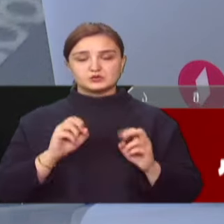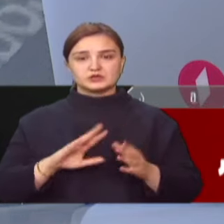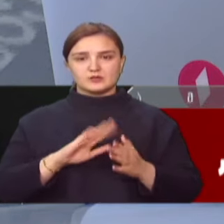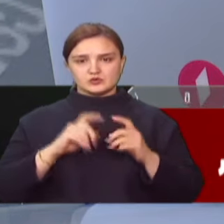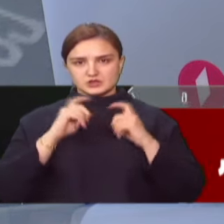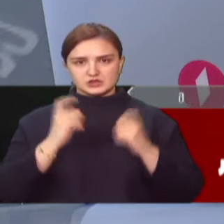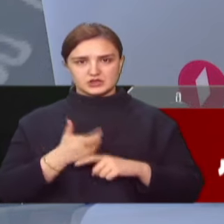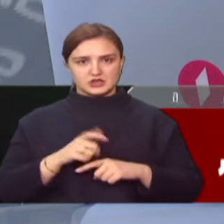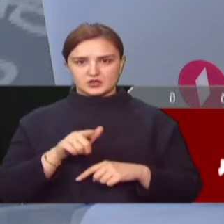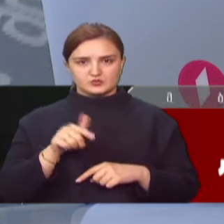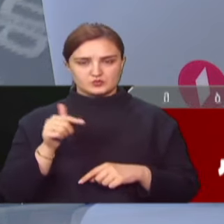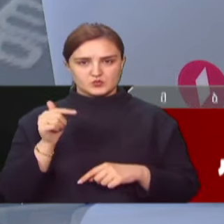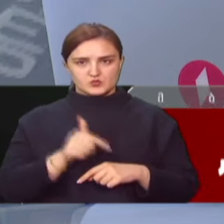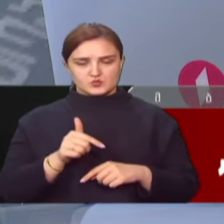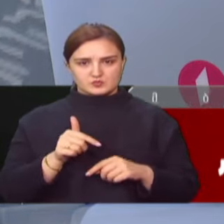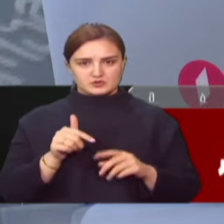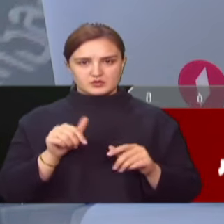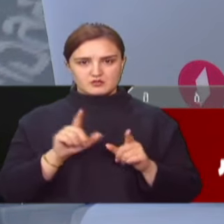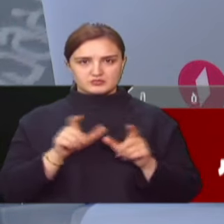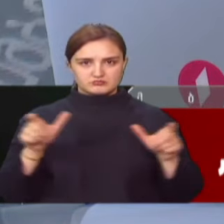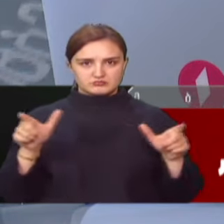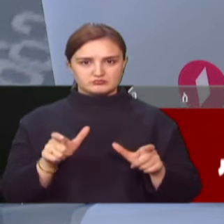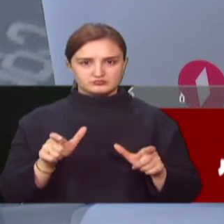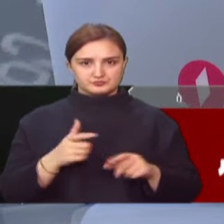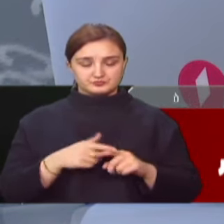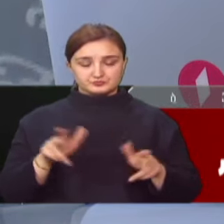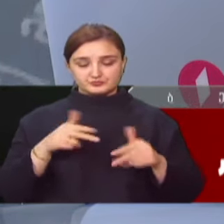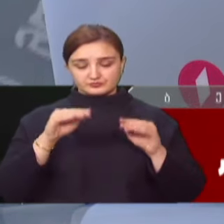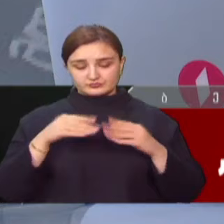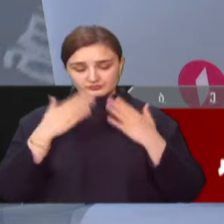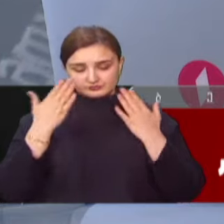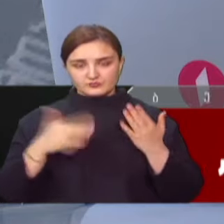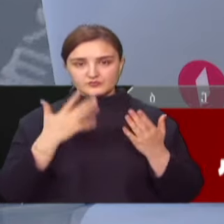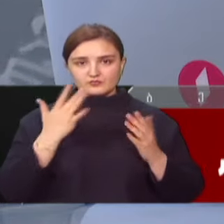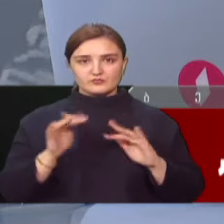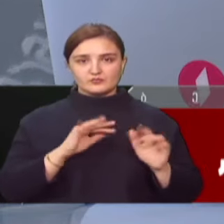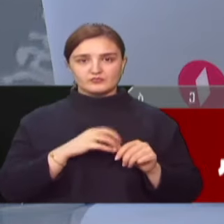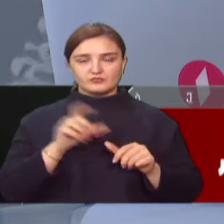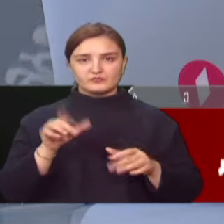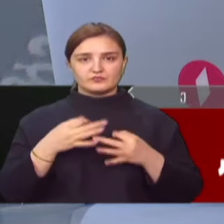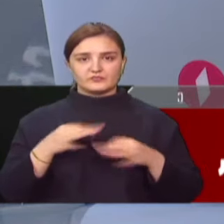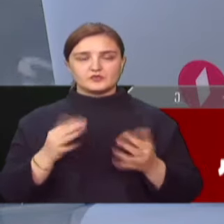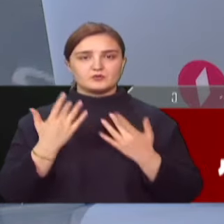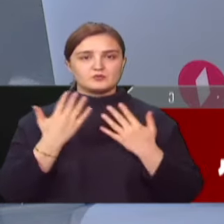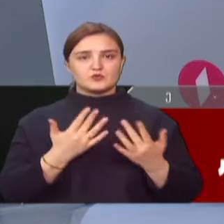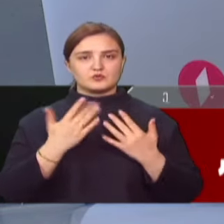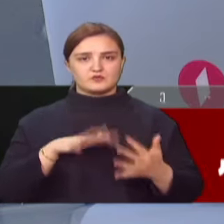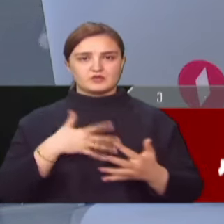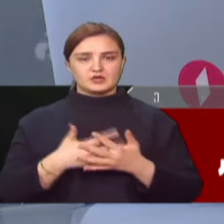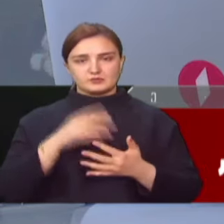გადაჭარბებულია და დამთრგუნველ სიტუაციას ქმნის. Ანგარიშის წაკითხვის შემდეგ ნაციონალური მოძრაობა ლიდერის გათავისუფლების მოთხოვნას